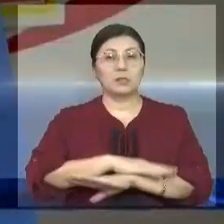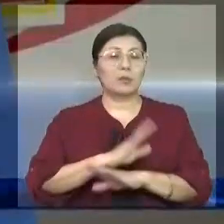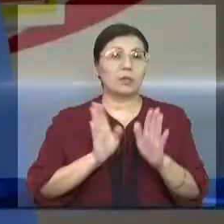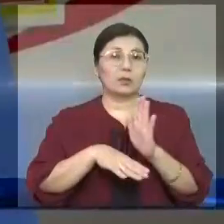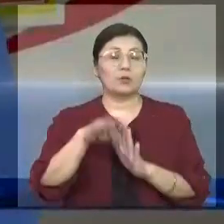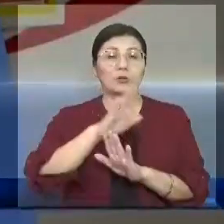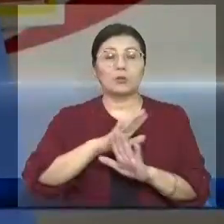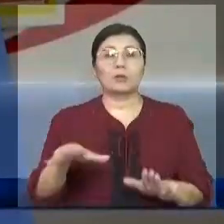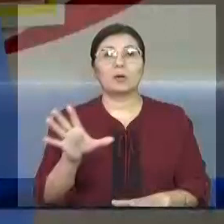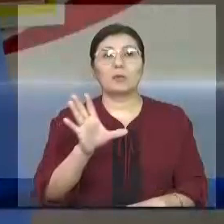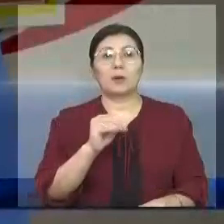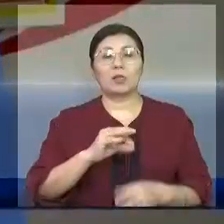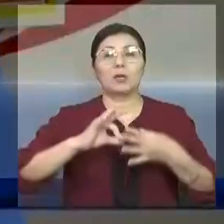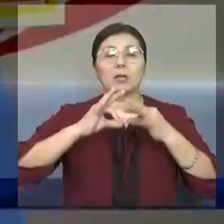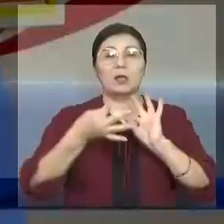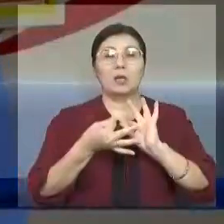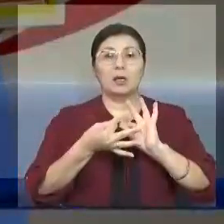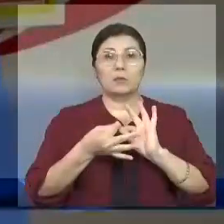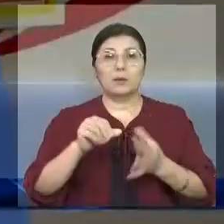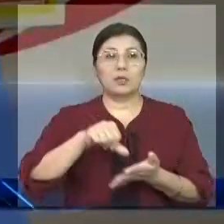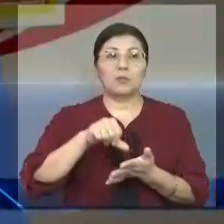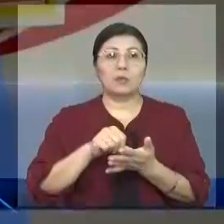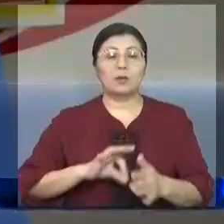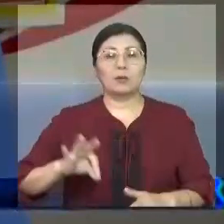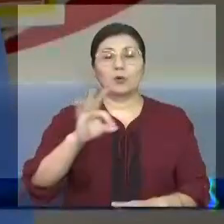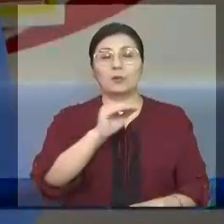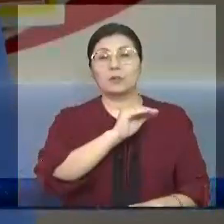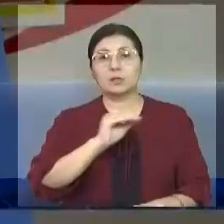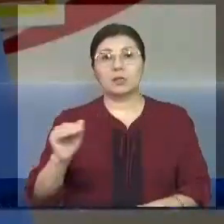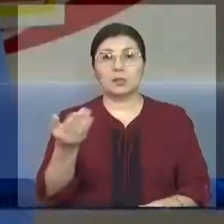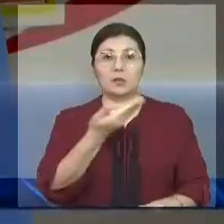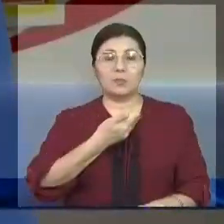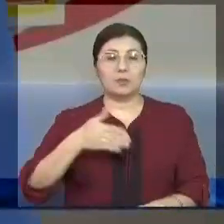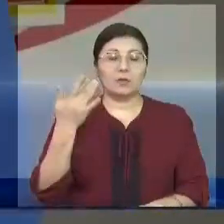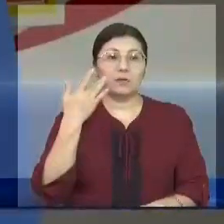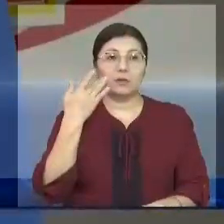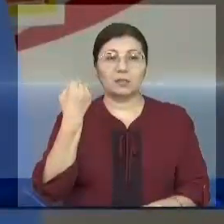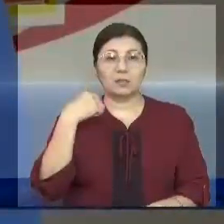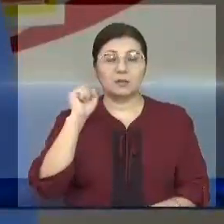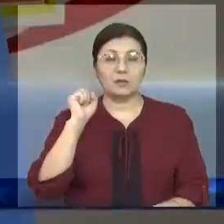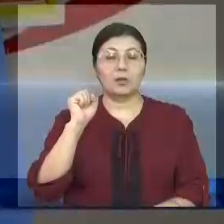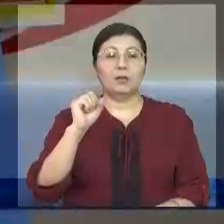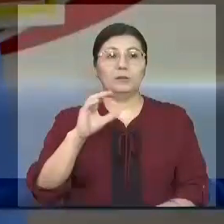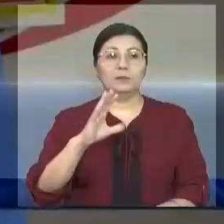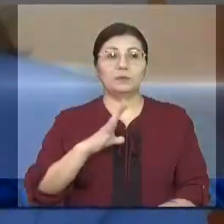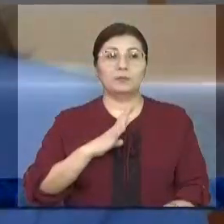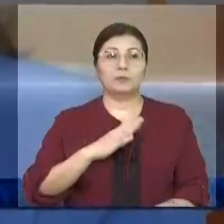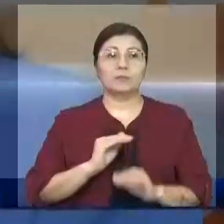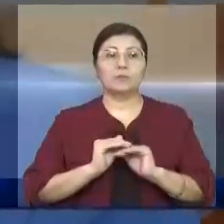Бұл балалардың барлығы пәндік олимпиадаға қатысып, облыс деңгейінде бізге жеңіс алып келіп отырған